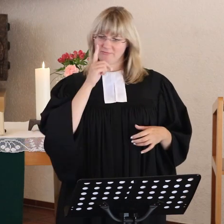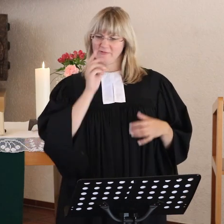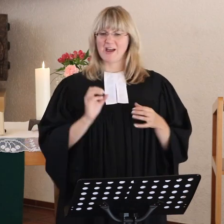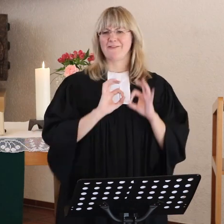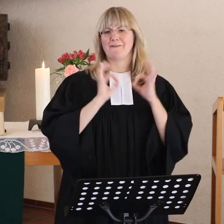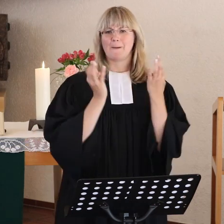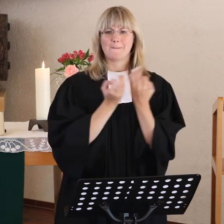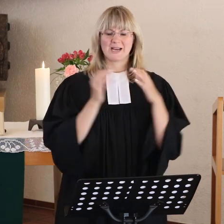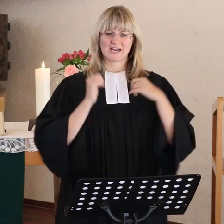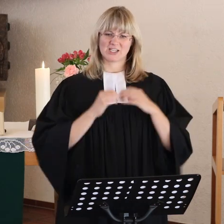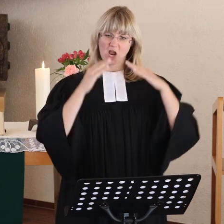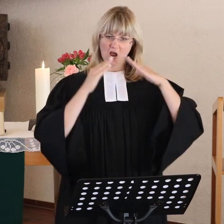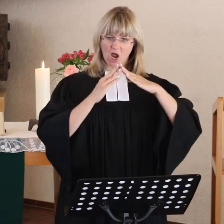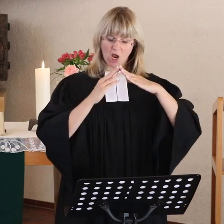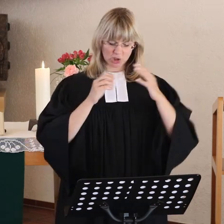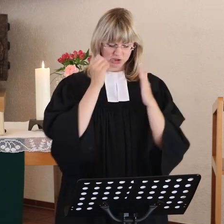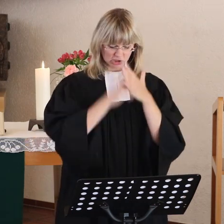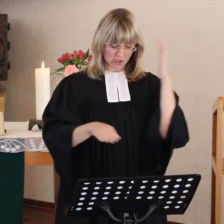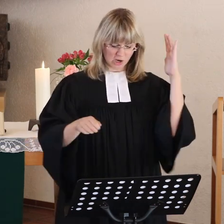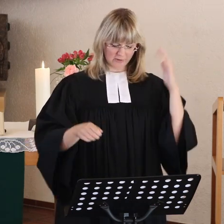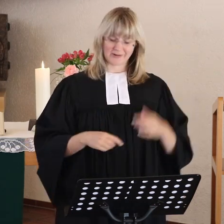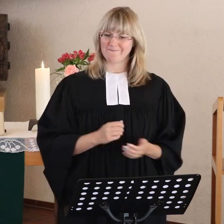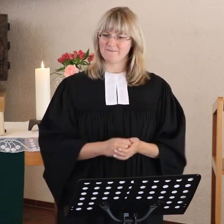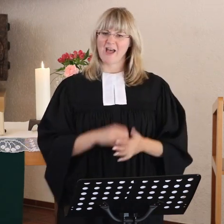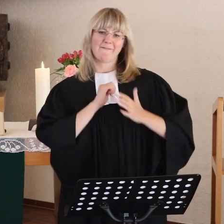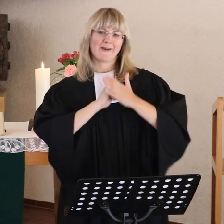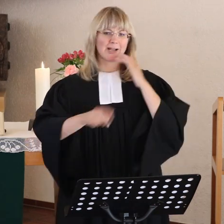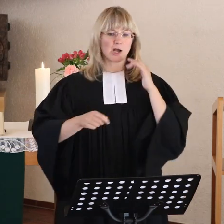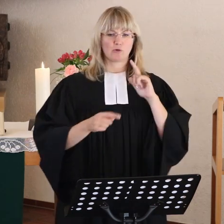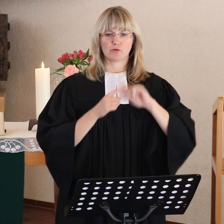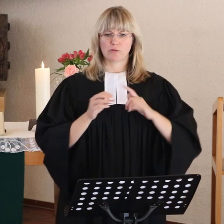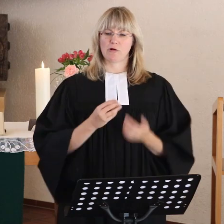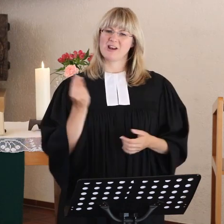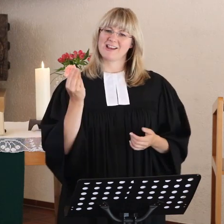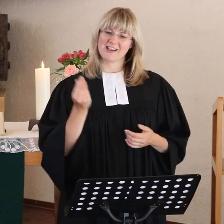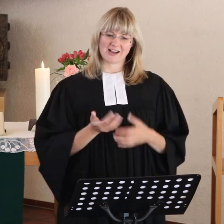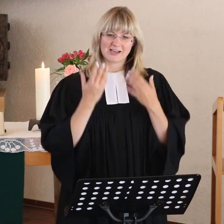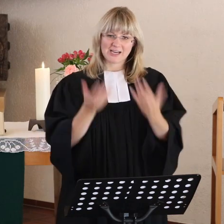besaß, verkaufte diese und stellte den Erlös zur Verfügung.